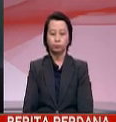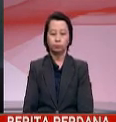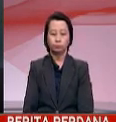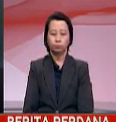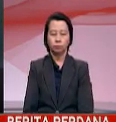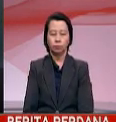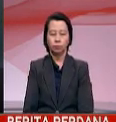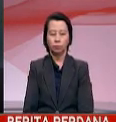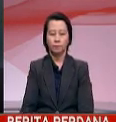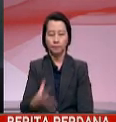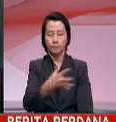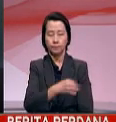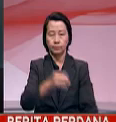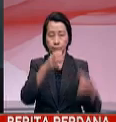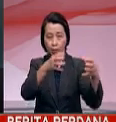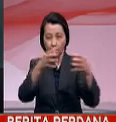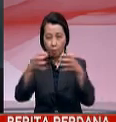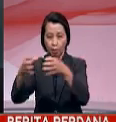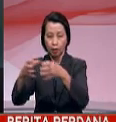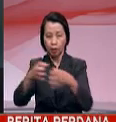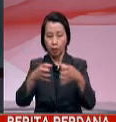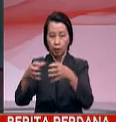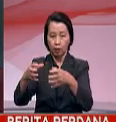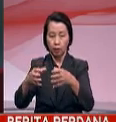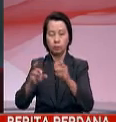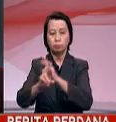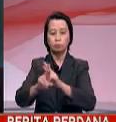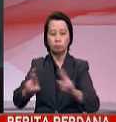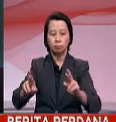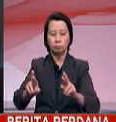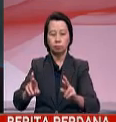Cloud-based collaboration